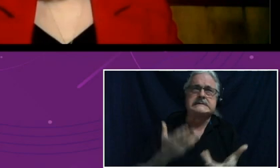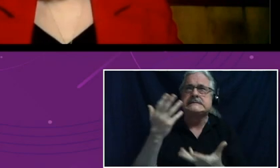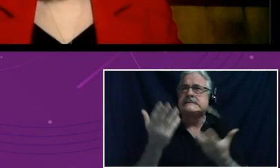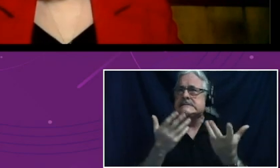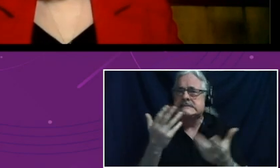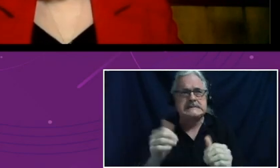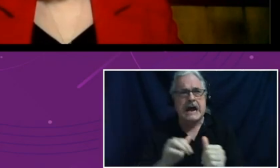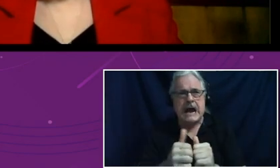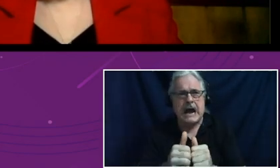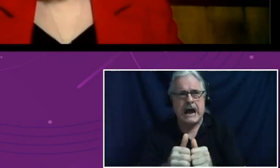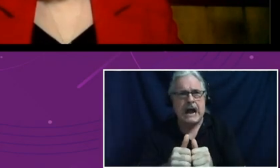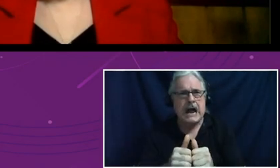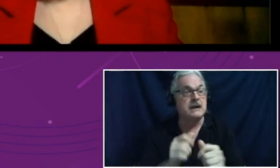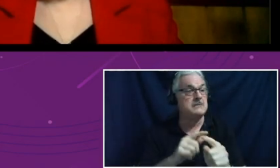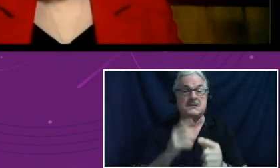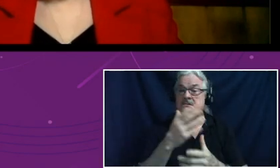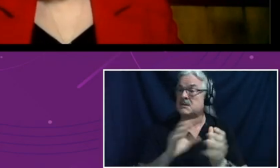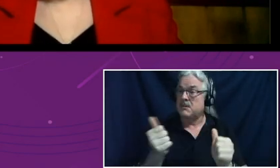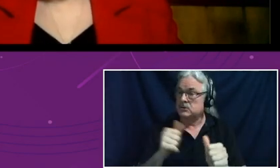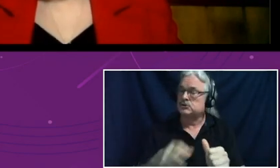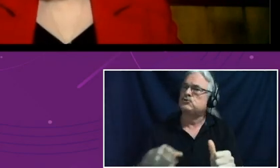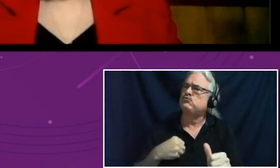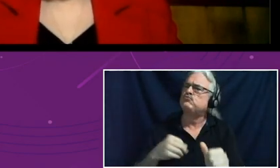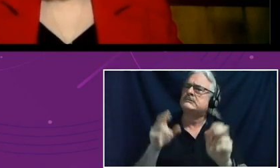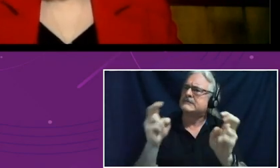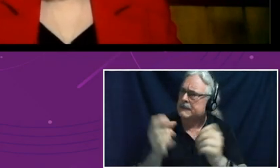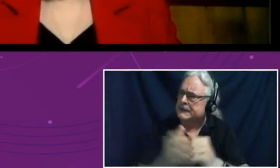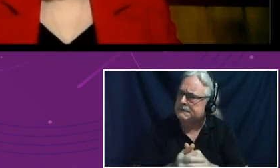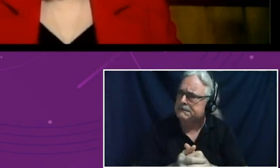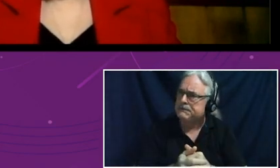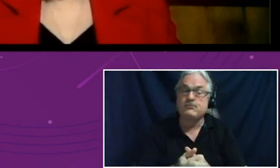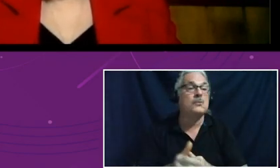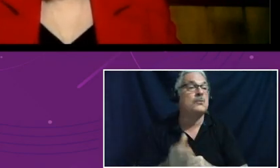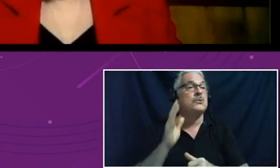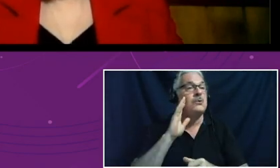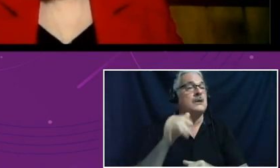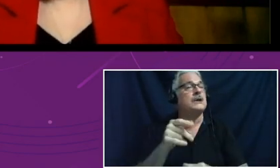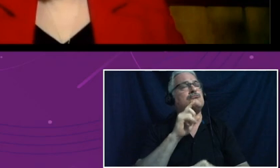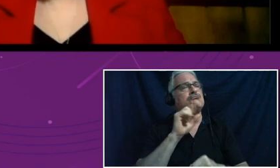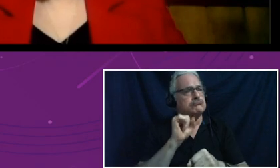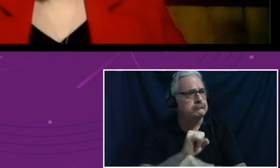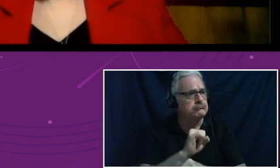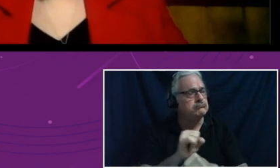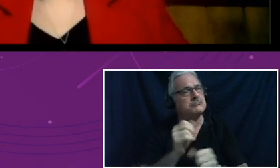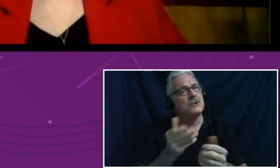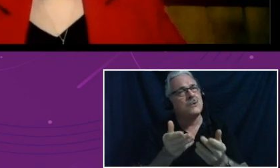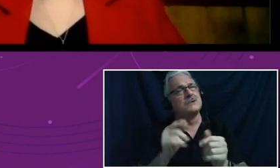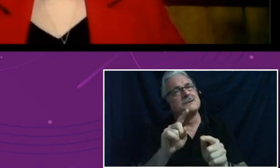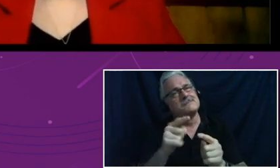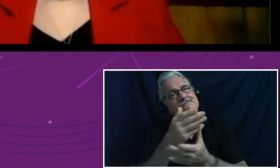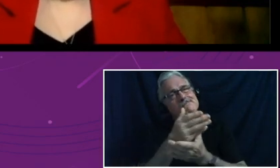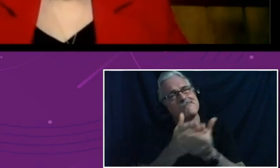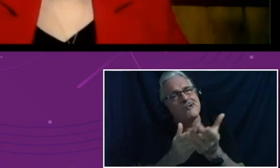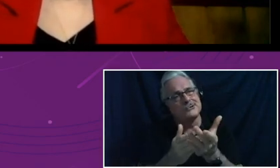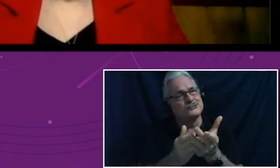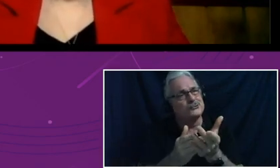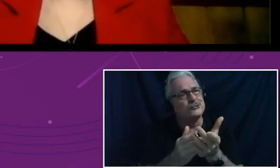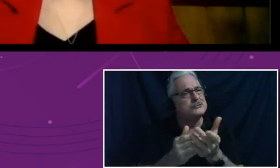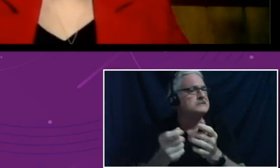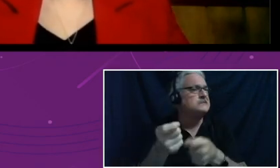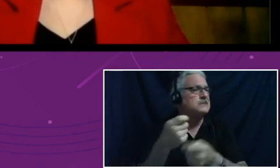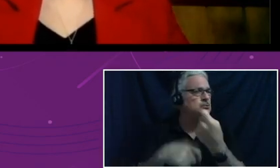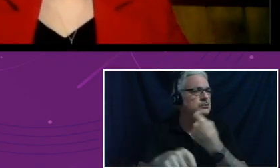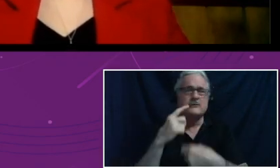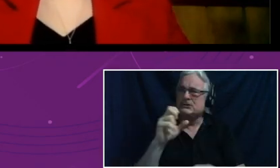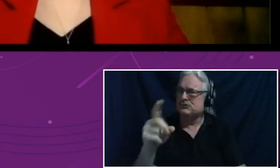l'expérience éducative. La réalité, c'est que les enfants, les élèves défavorisés, avaient le plus de difficultés pour tirer parti de ces possibilités offertes